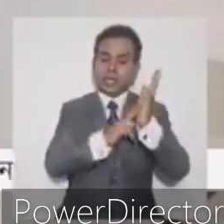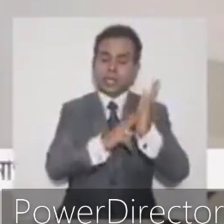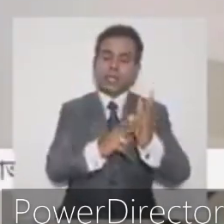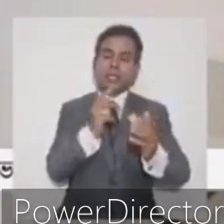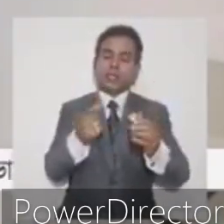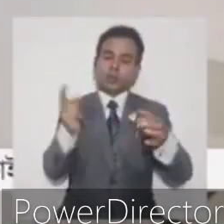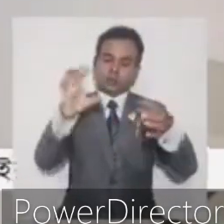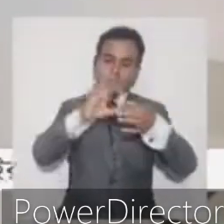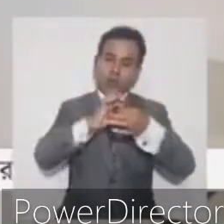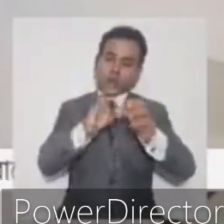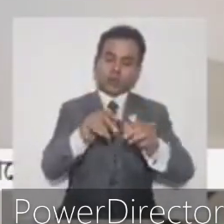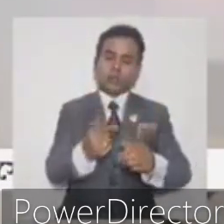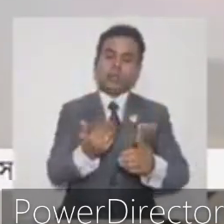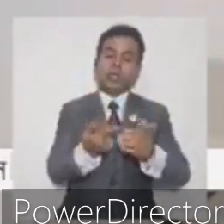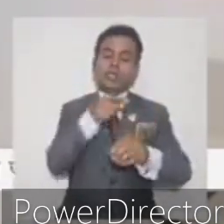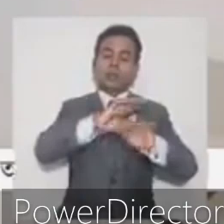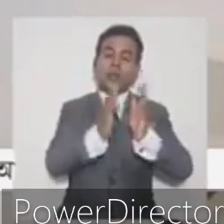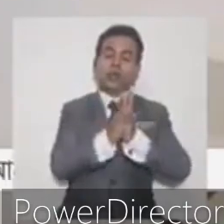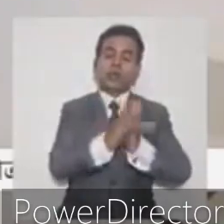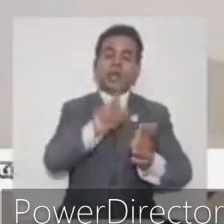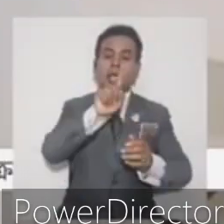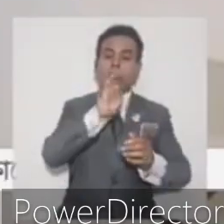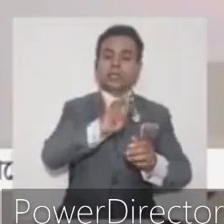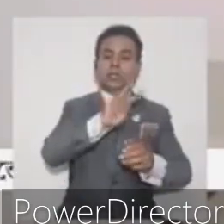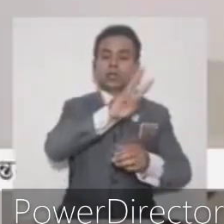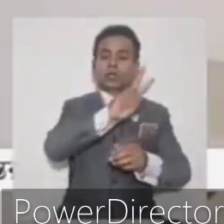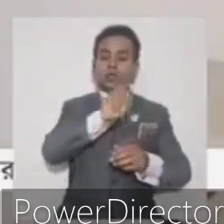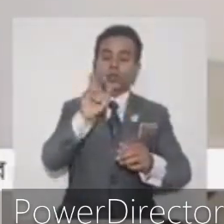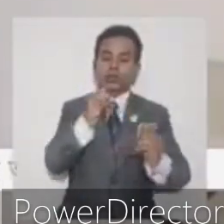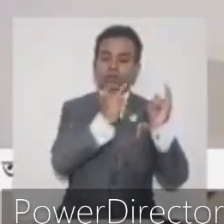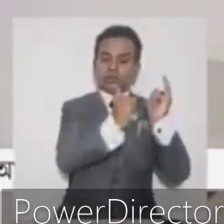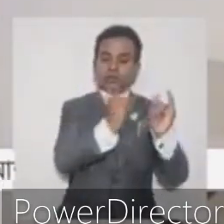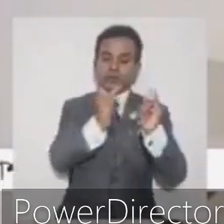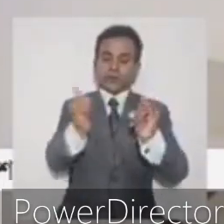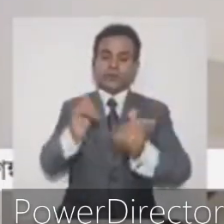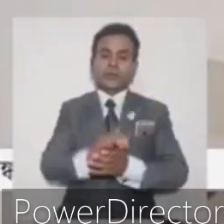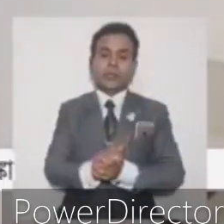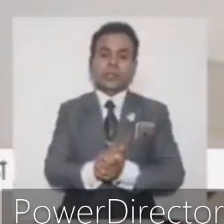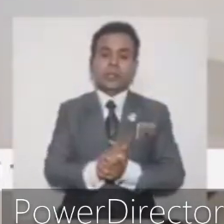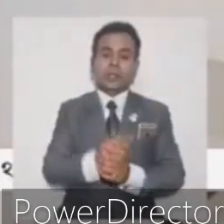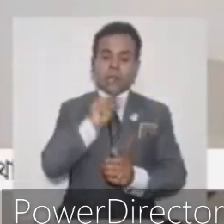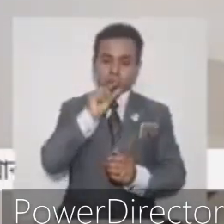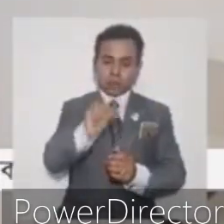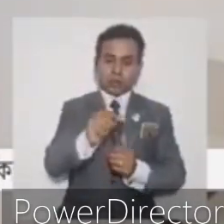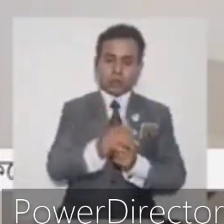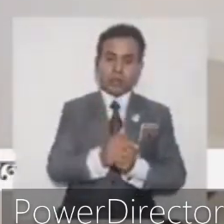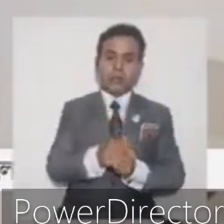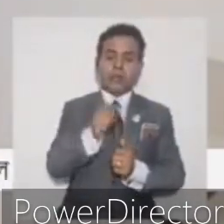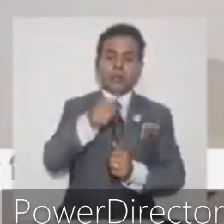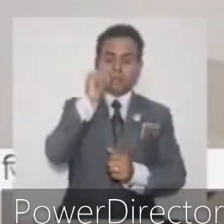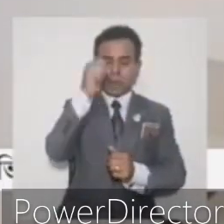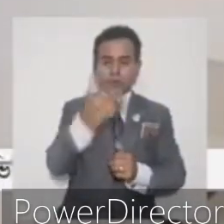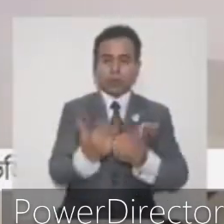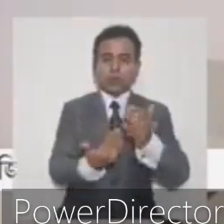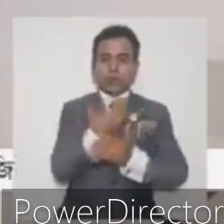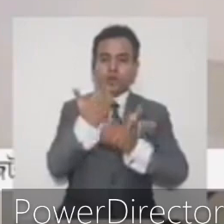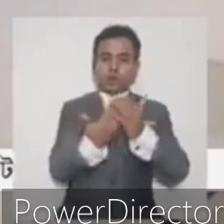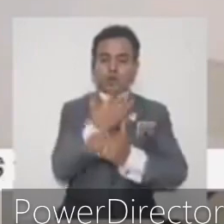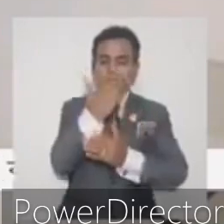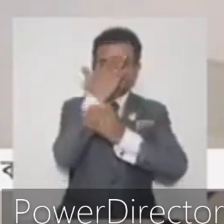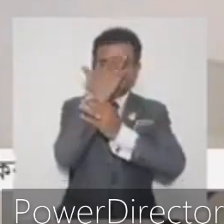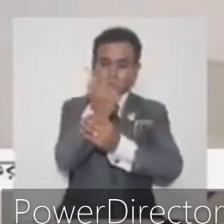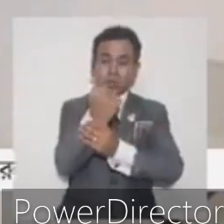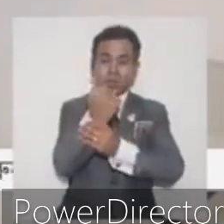অনেক রুগী আছে। আমরা নতুন করে আরো আমাদের যাতে চিকিৎসা ভালো দিতে পারি, সেই জন্যে আমরা অক্সিজেনেটর